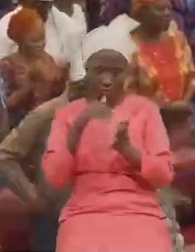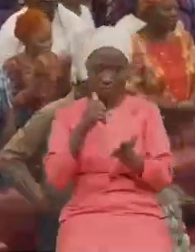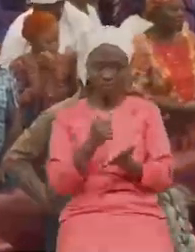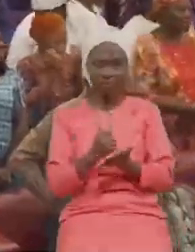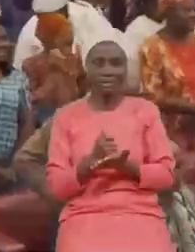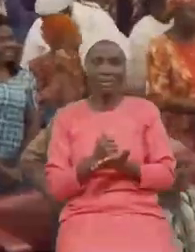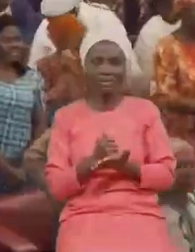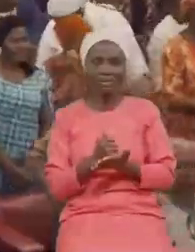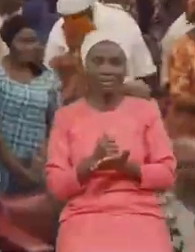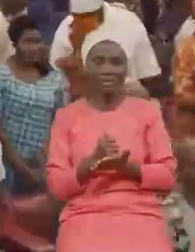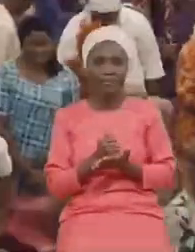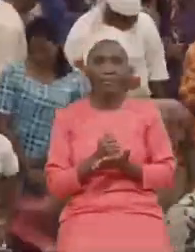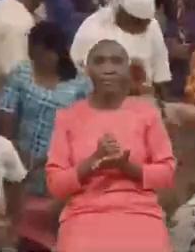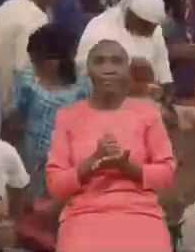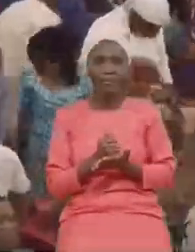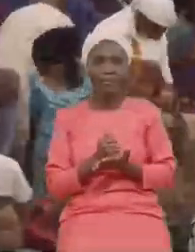prions